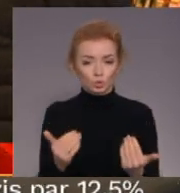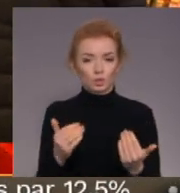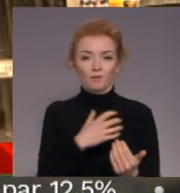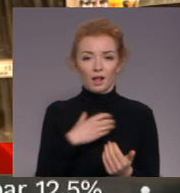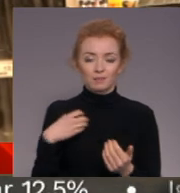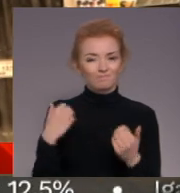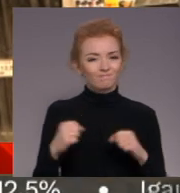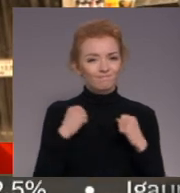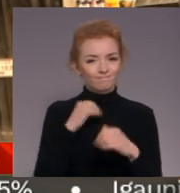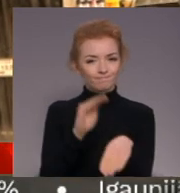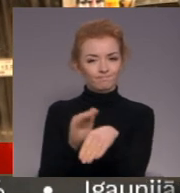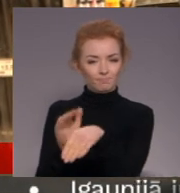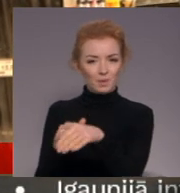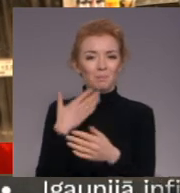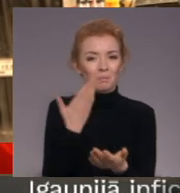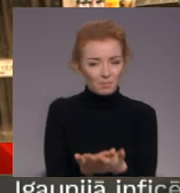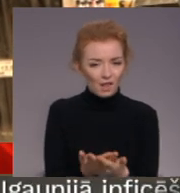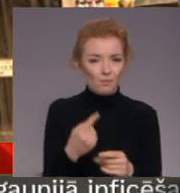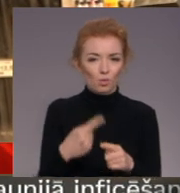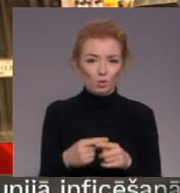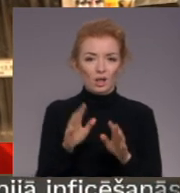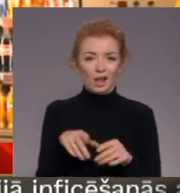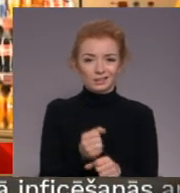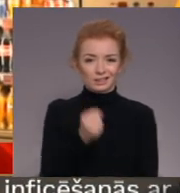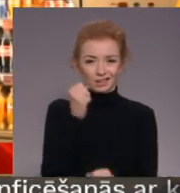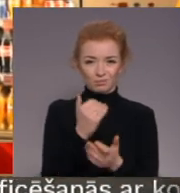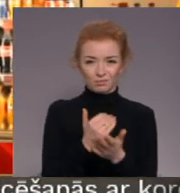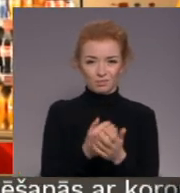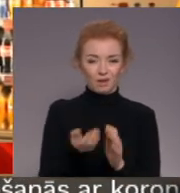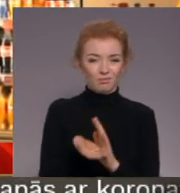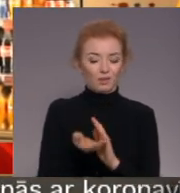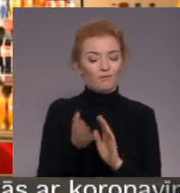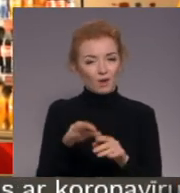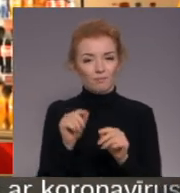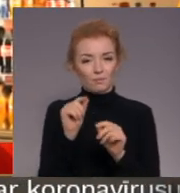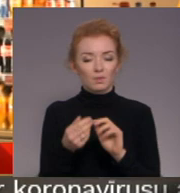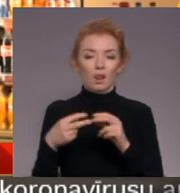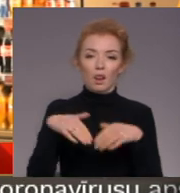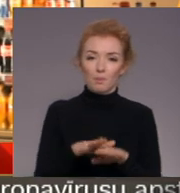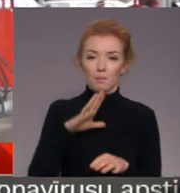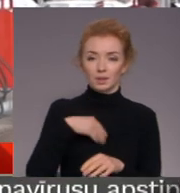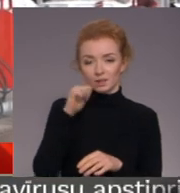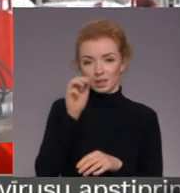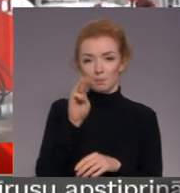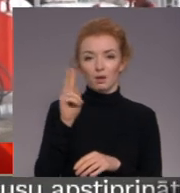centīsies aktualizēt savu piedāvājumu, un par to, vai tirgošanās ierobežojumos būs izmaiņas, varēs vairāk spriest pēc rītdienas